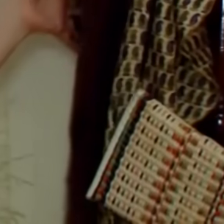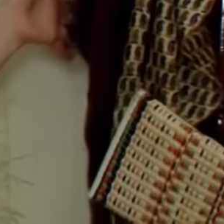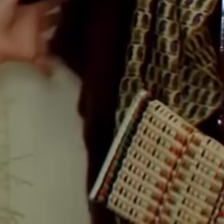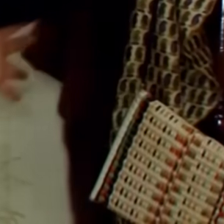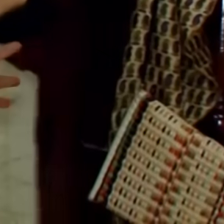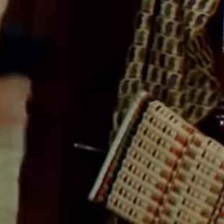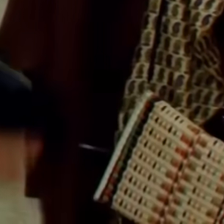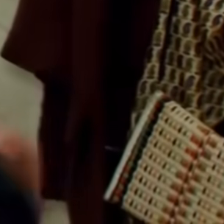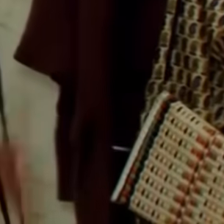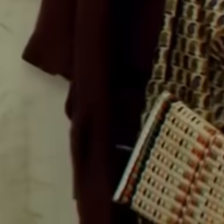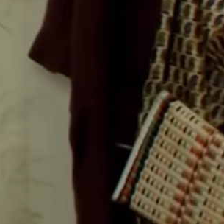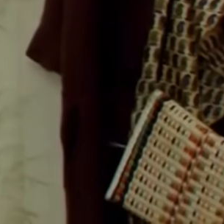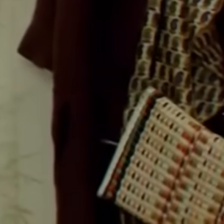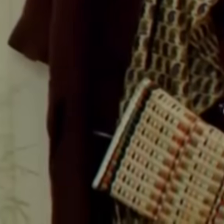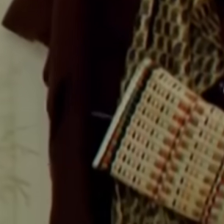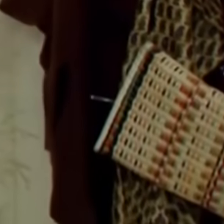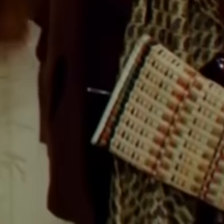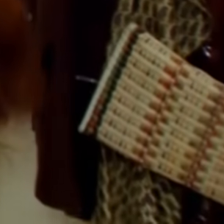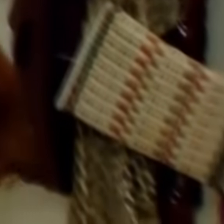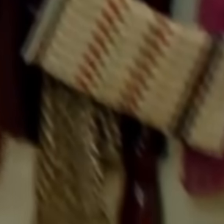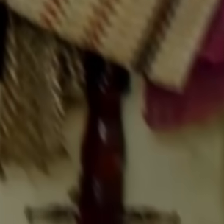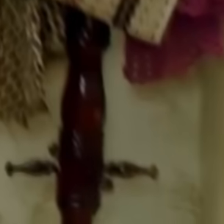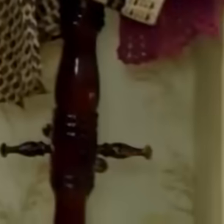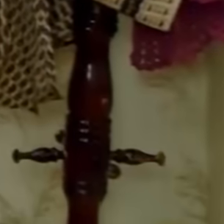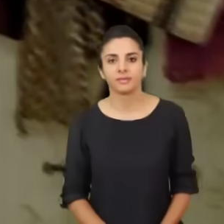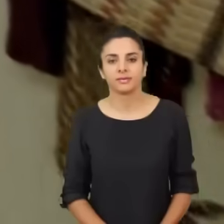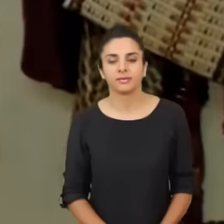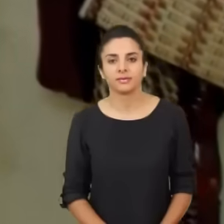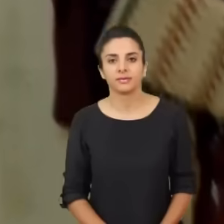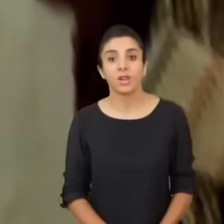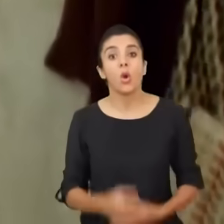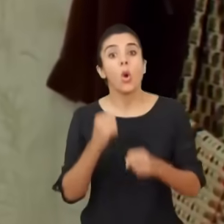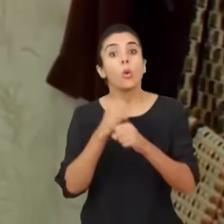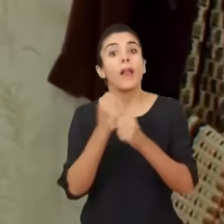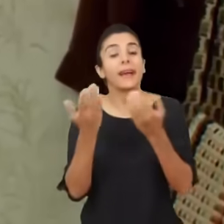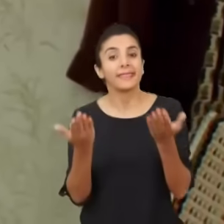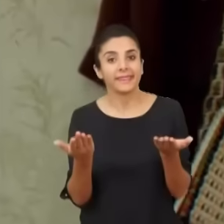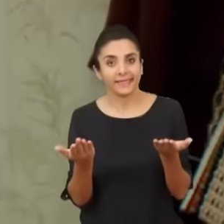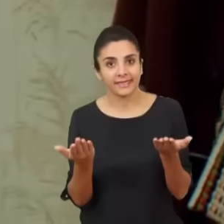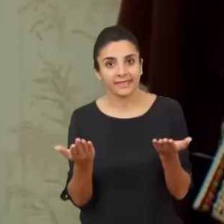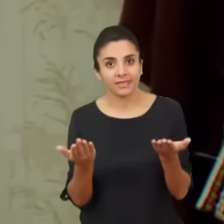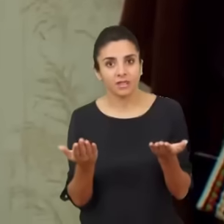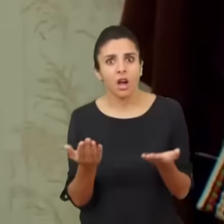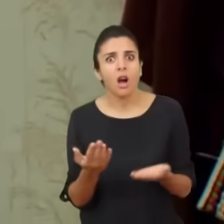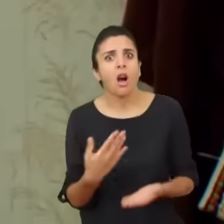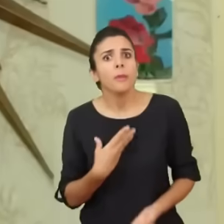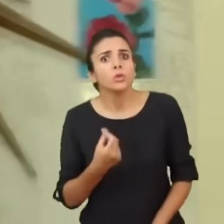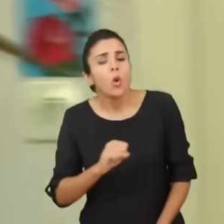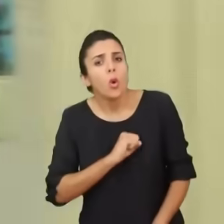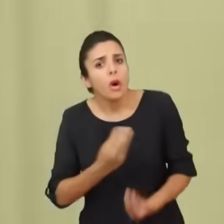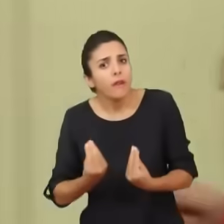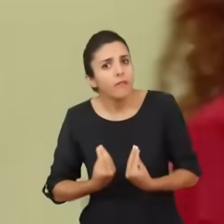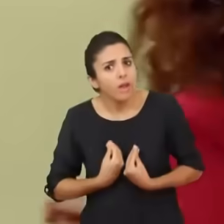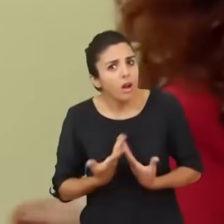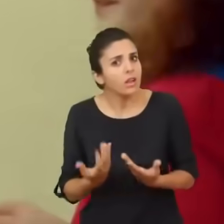Nazlı portmantodan sessizce çantasını aldı. Yakalanmadan çıkacaktı ki... Günaydın. Gülden ödümü patlattın ya,